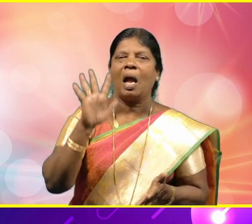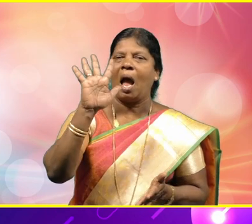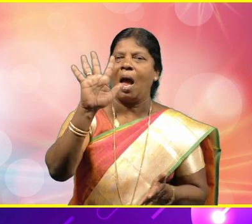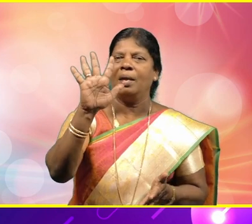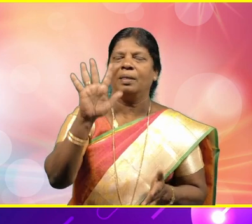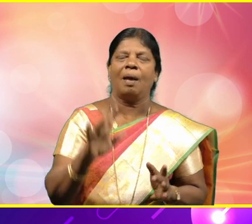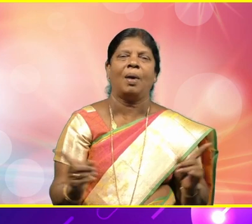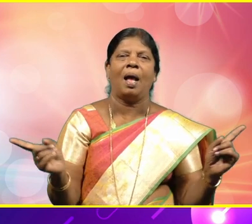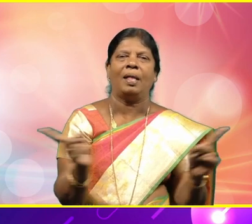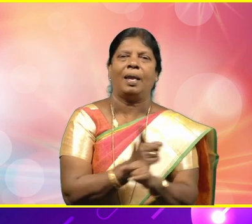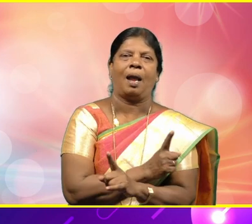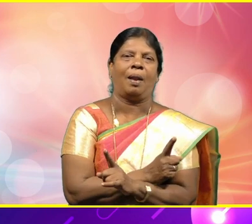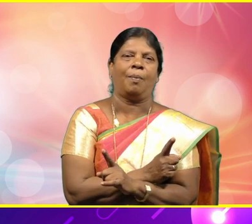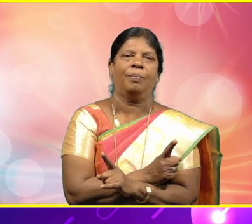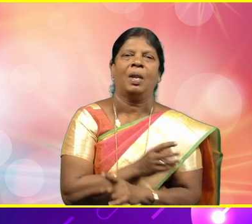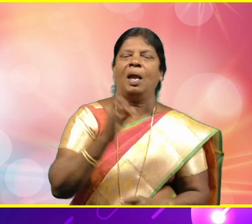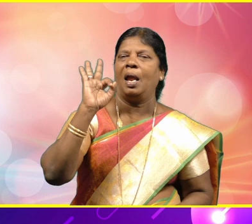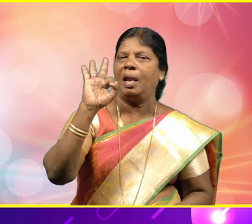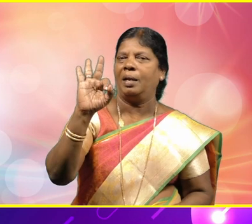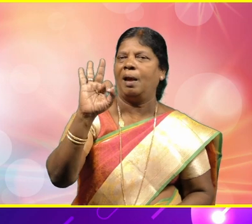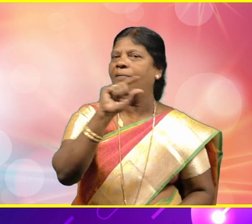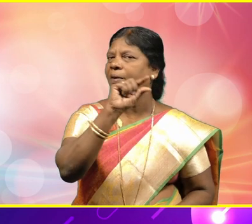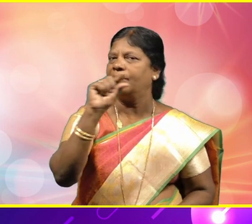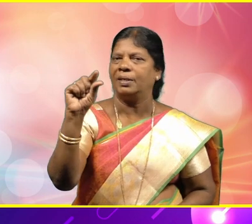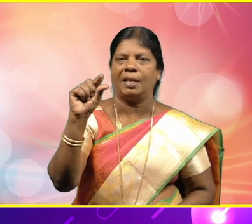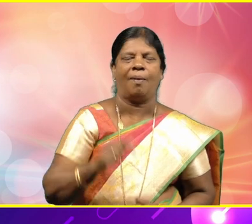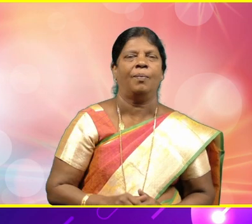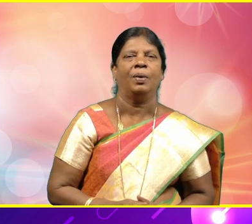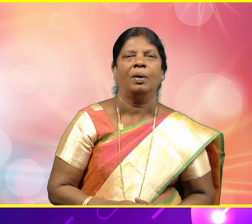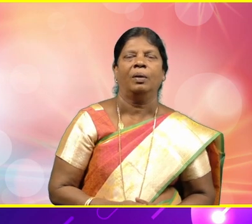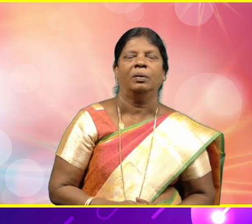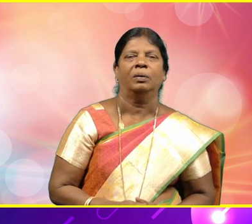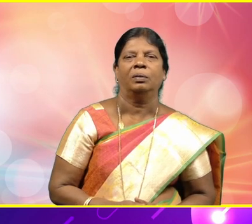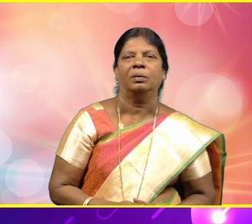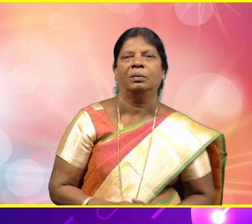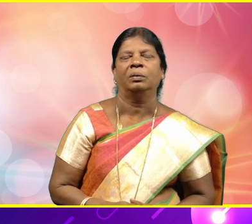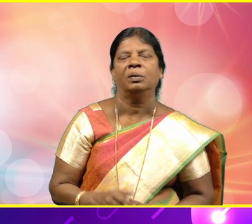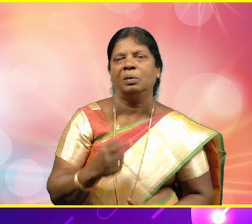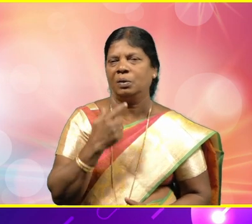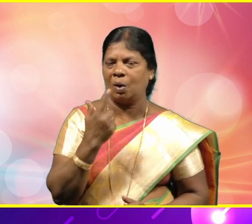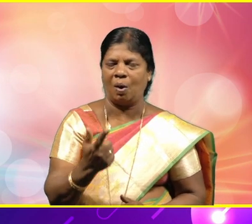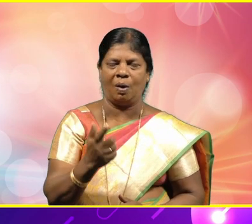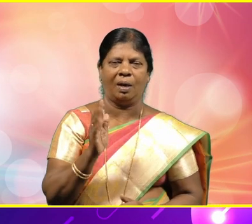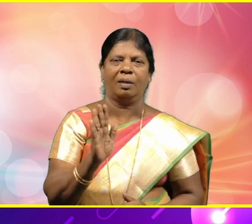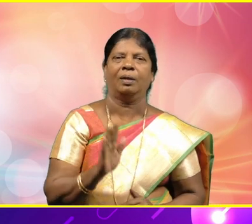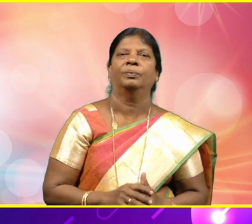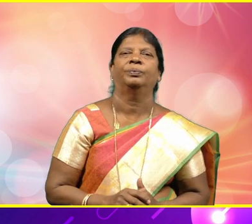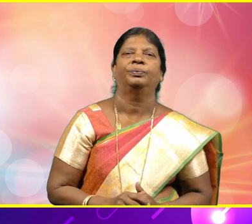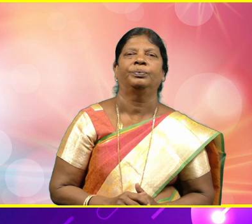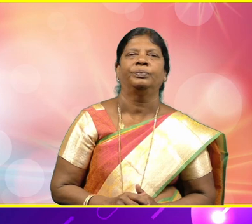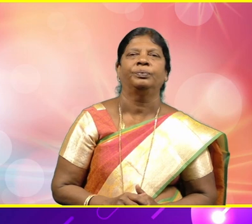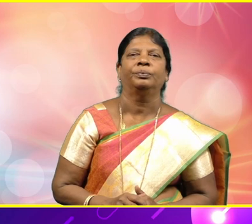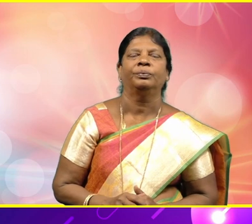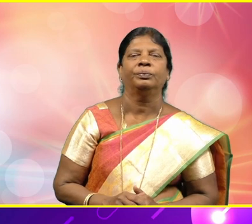என்ற புத்தகத்தில் 5வது அதிகாரத்தில் 8வது வசனம் இப்படியாக